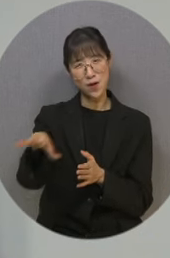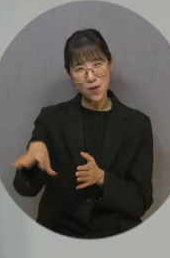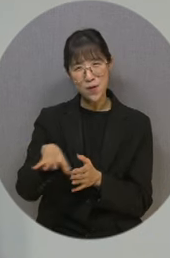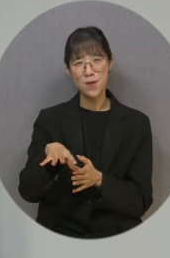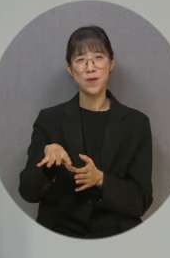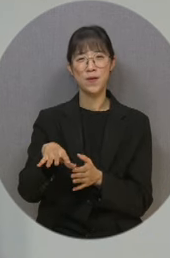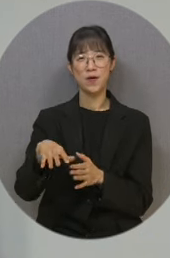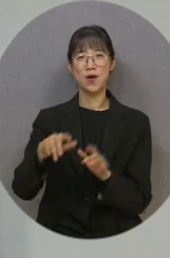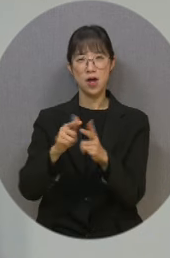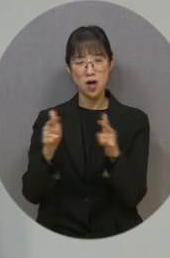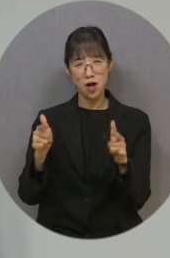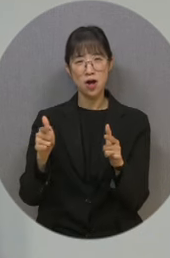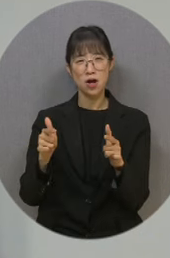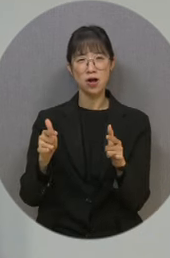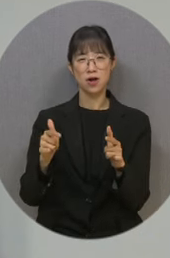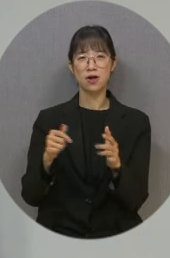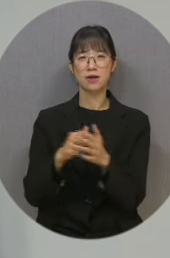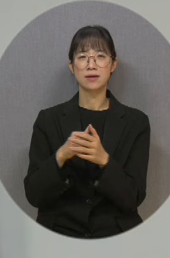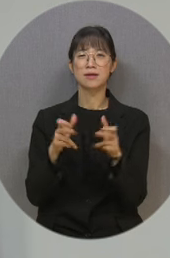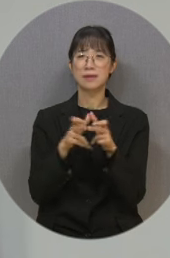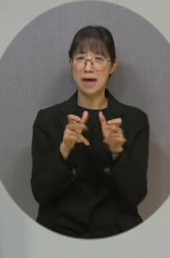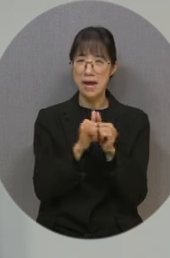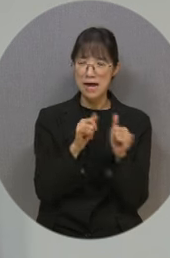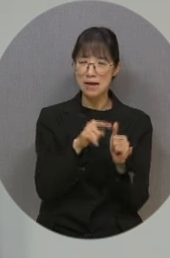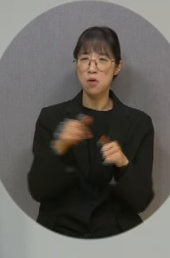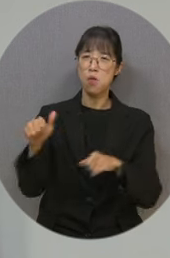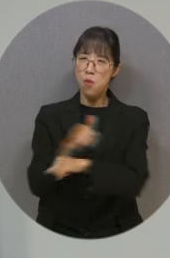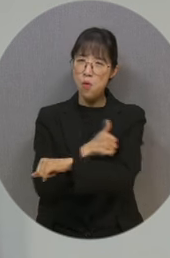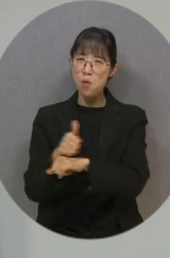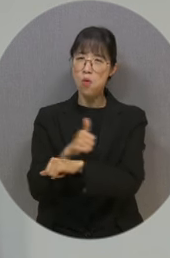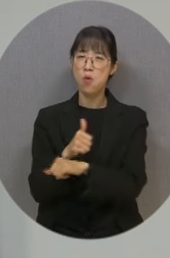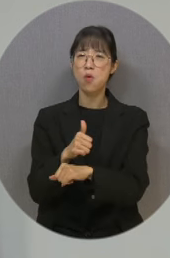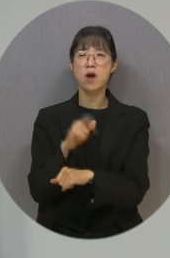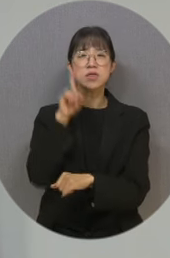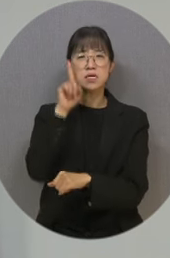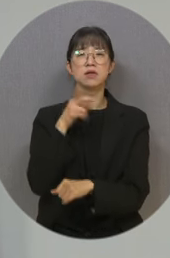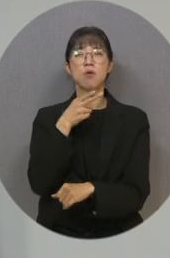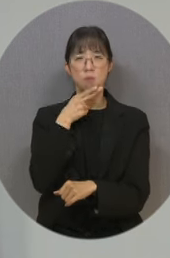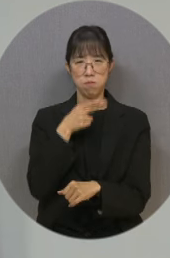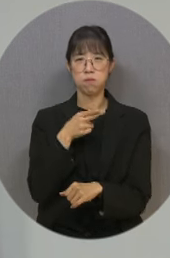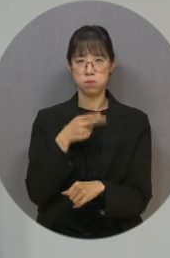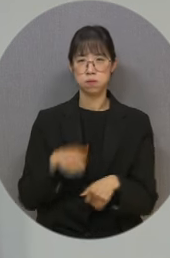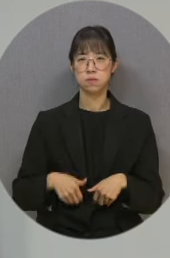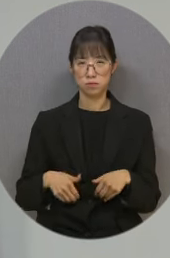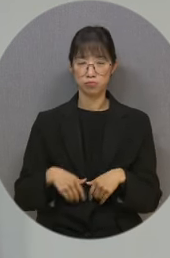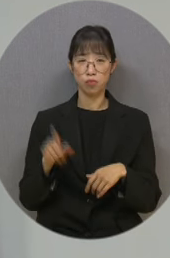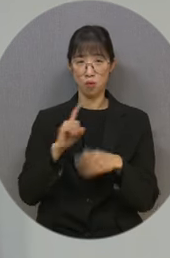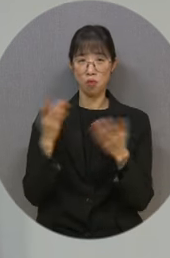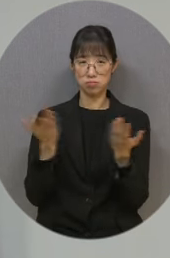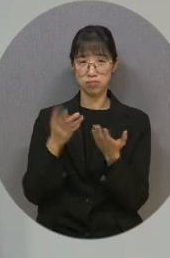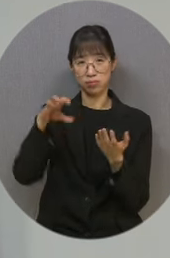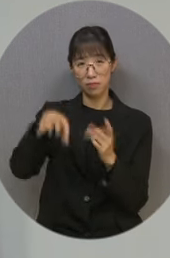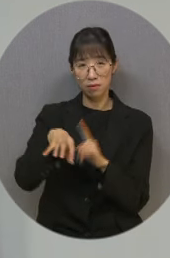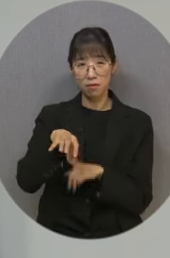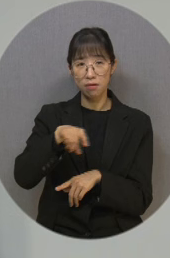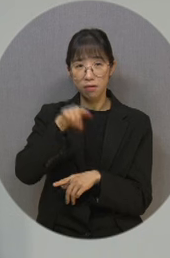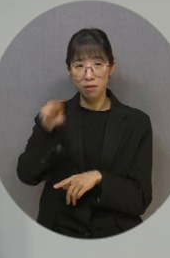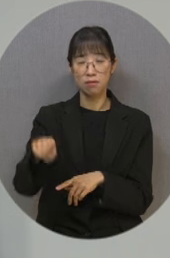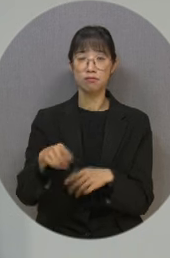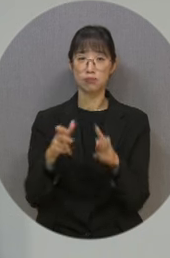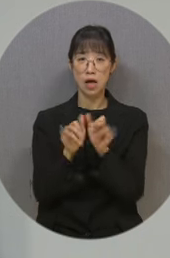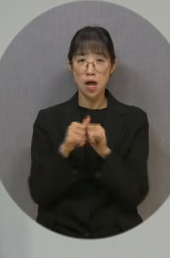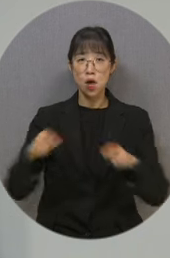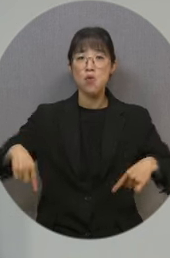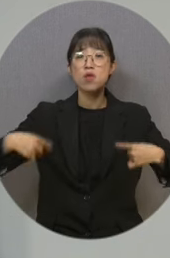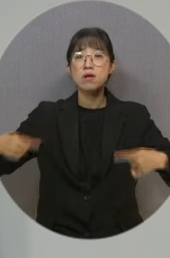가지 구조물에 대해서 장애인분들이 스트레스를 안 받아야 됩니다를 들어서 어느 직장에 들어갔는데 장애인분들이